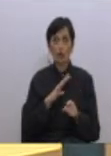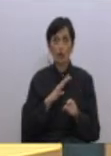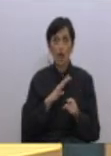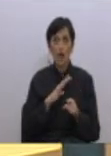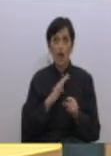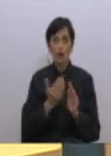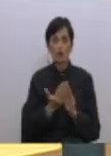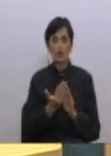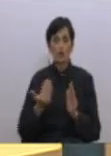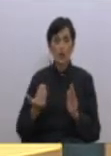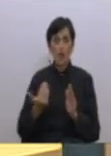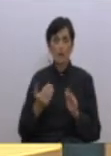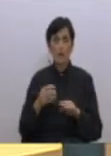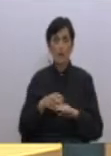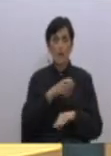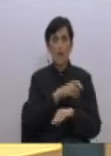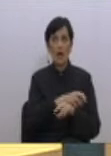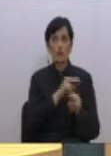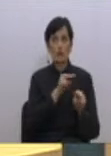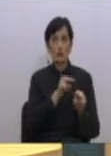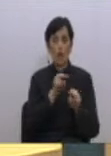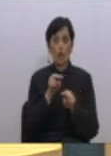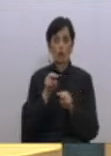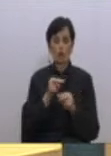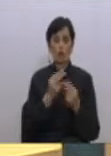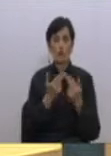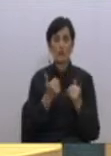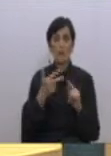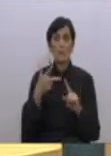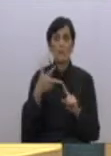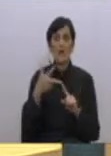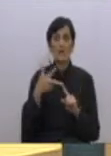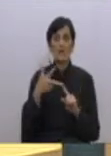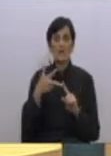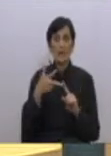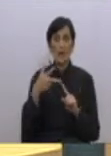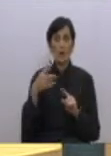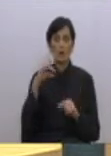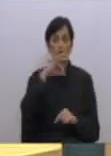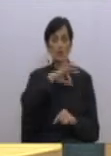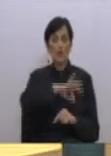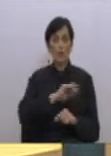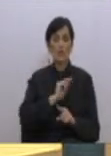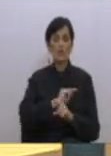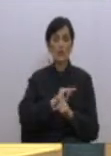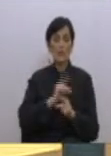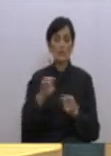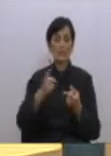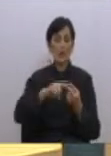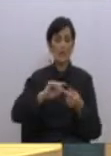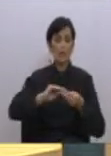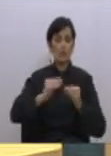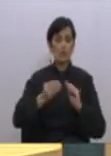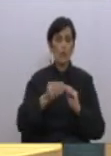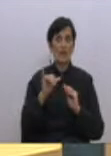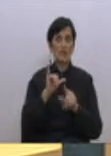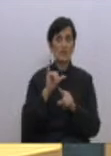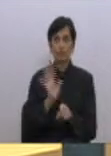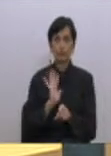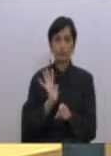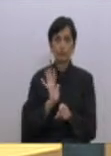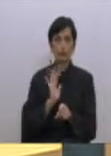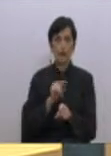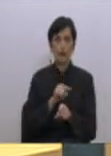ჩამოცილებოდა პარტიების კონტროლი და მესამე იყო შემოსავლების სამსახურთან დაკავშირებული პრობლემები, სადაც წვლომა არ